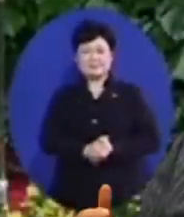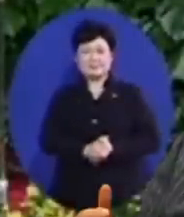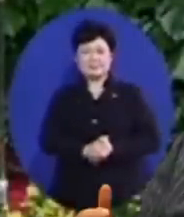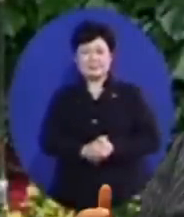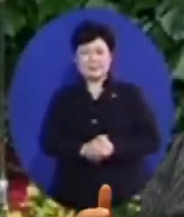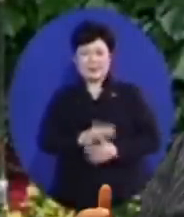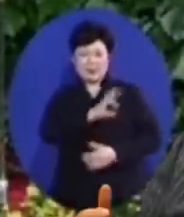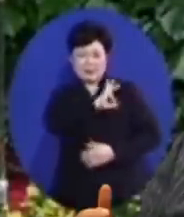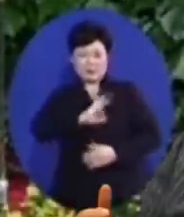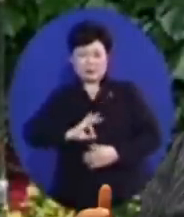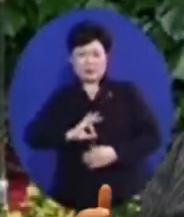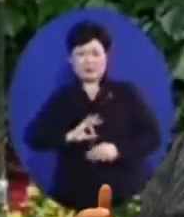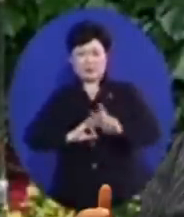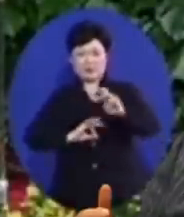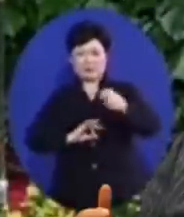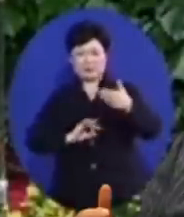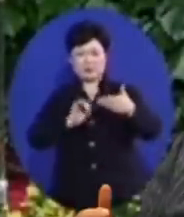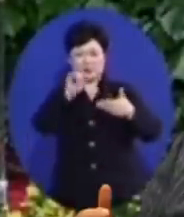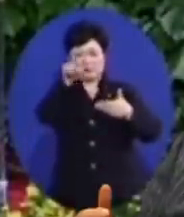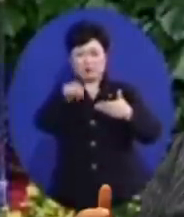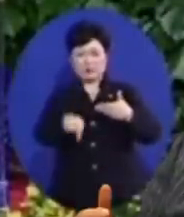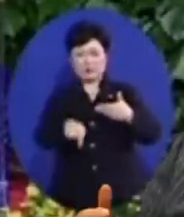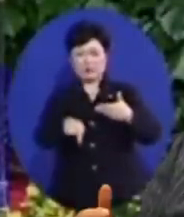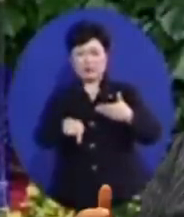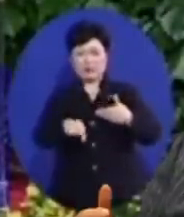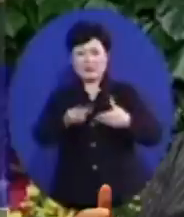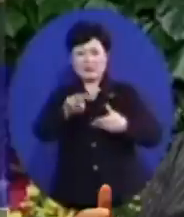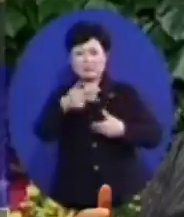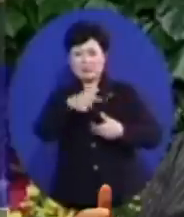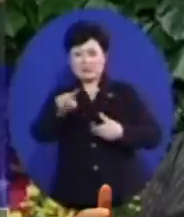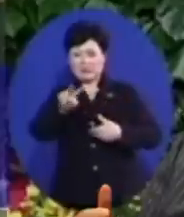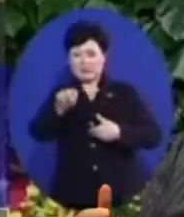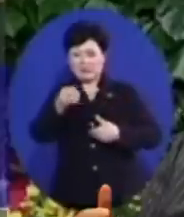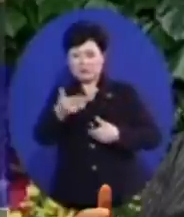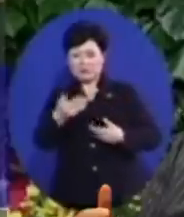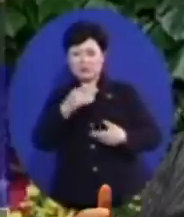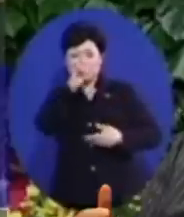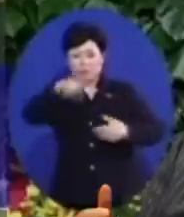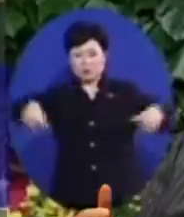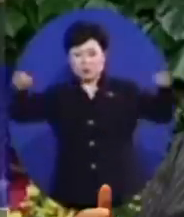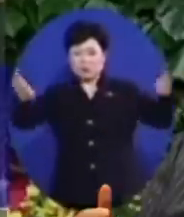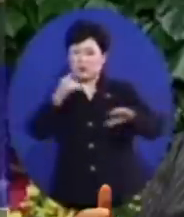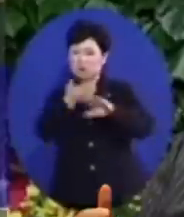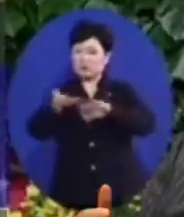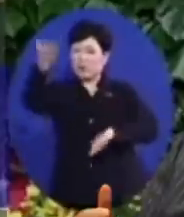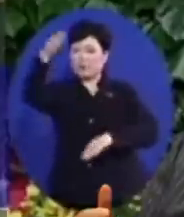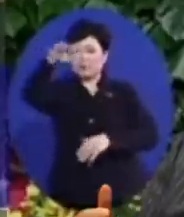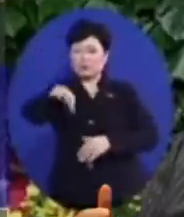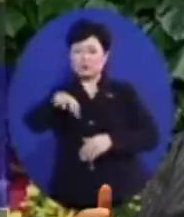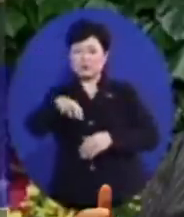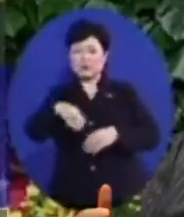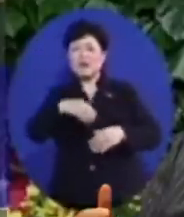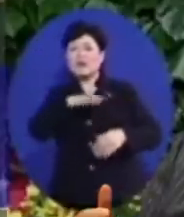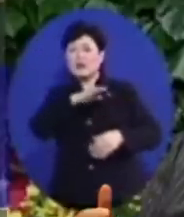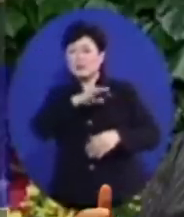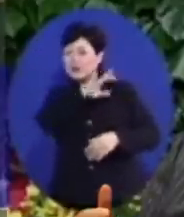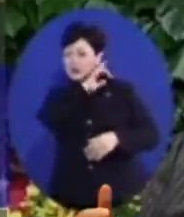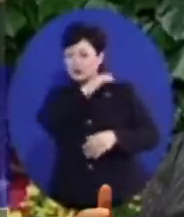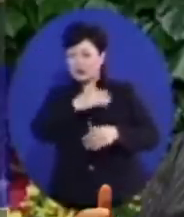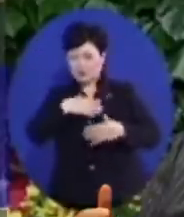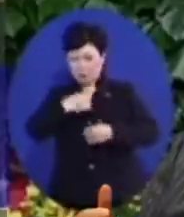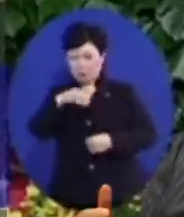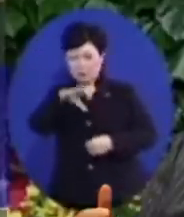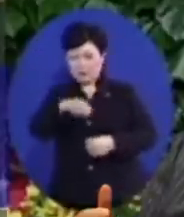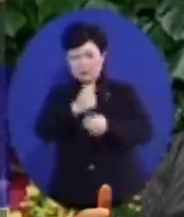욥기 39장 27절로 29절을 보면 독수리가 공중에 떠서 높은 곳에 보금자리를 만드는 것이 어찌 내 명령을